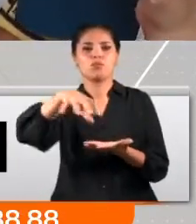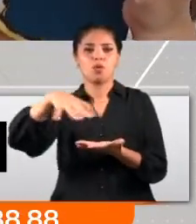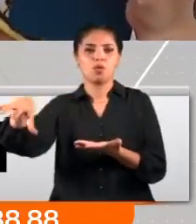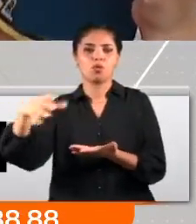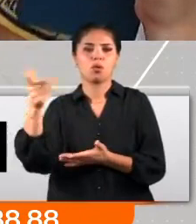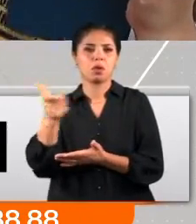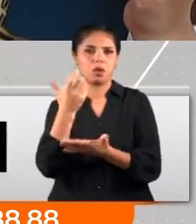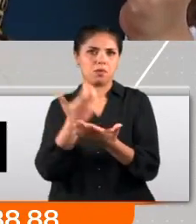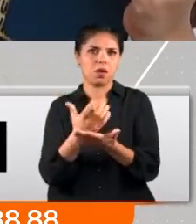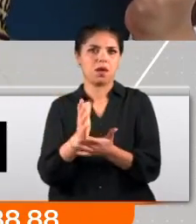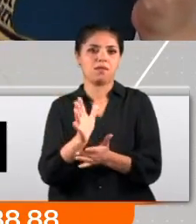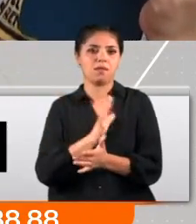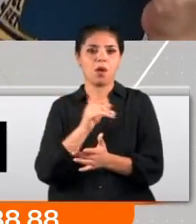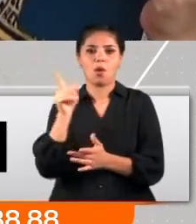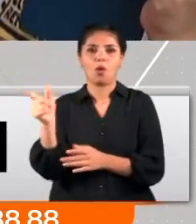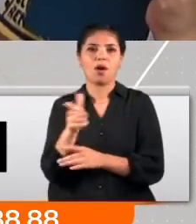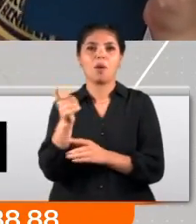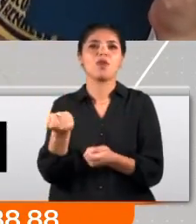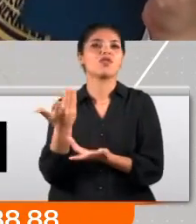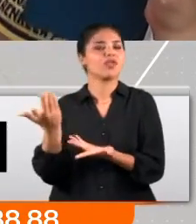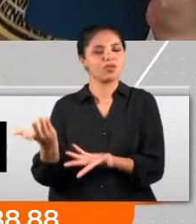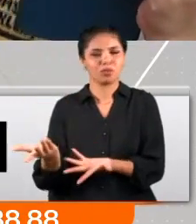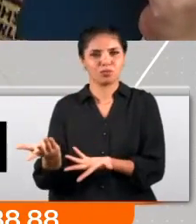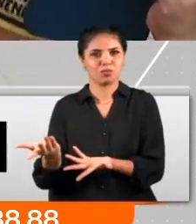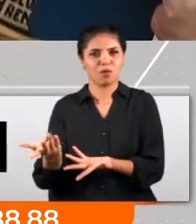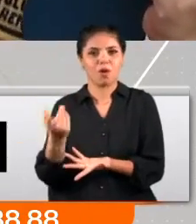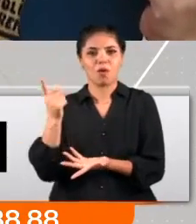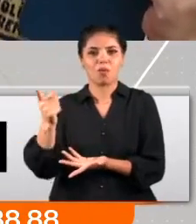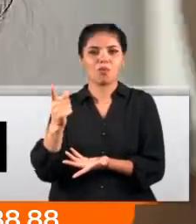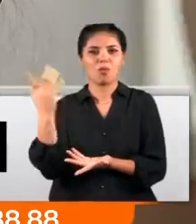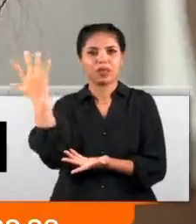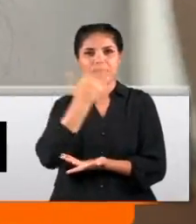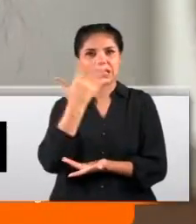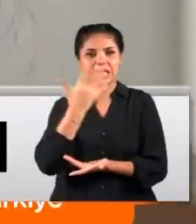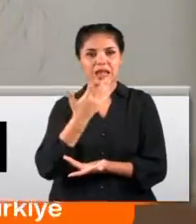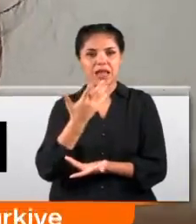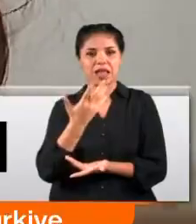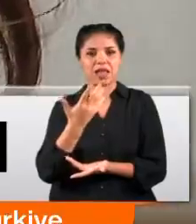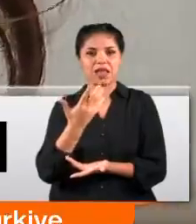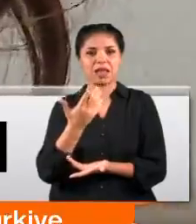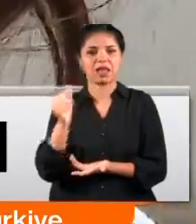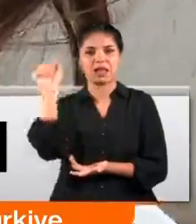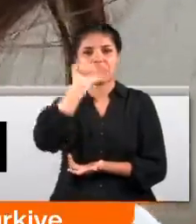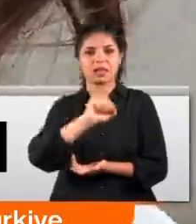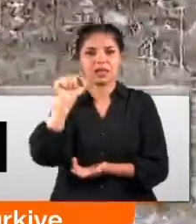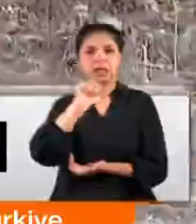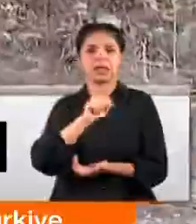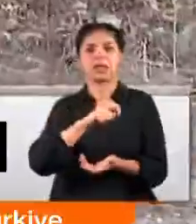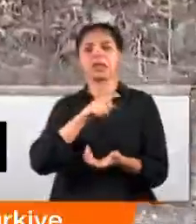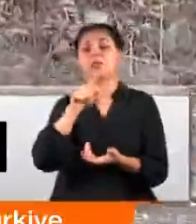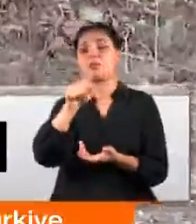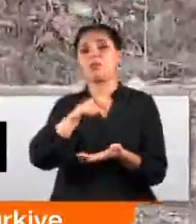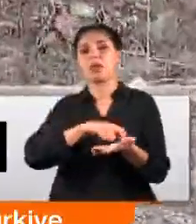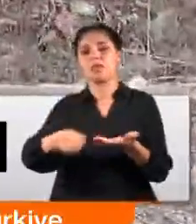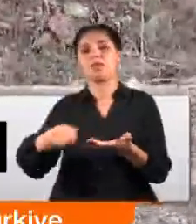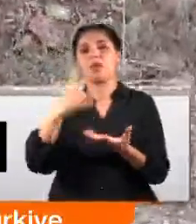kamera kaydında görünüyor. Ama sadece o kamerada yok. Yani o kamera simsiyah. Ben silindiğini gerçekten düşünüyorum. Baba